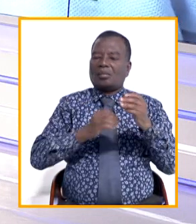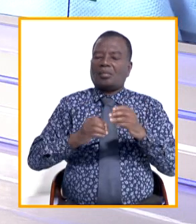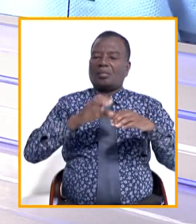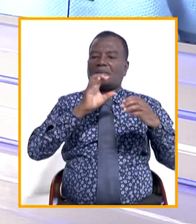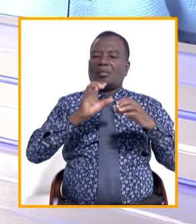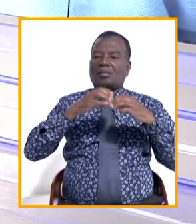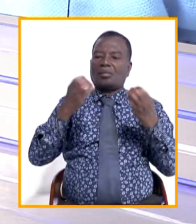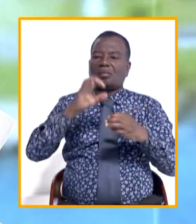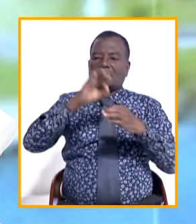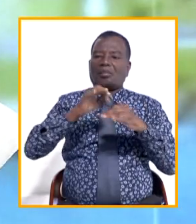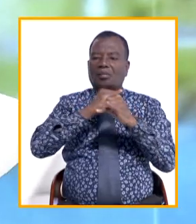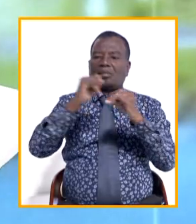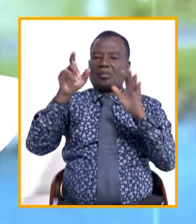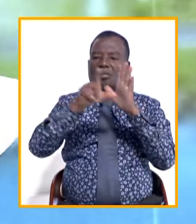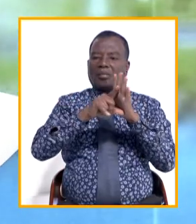électorale indépendante.